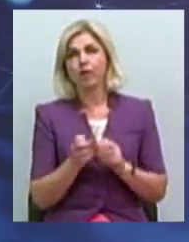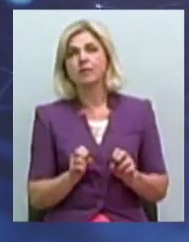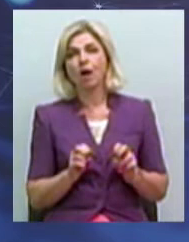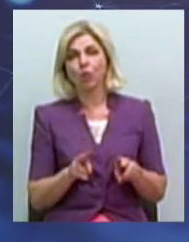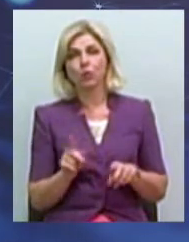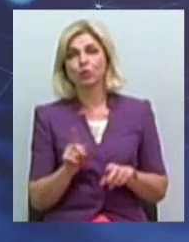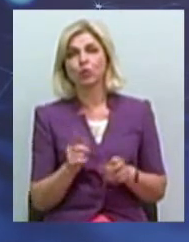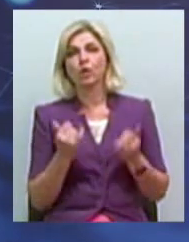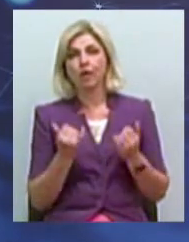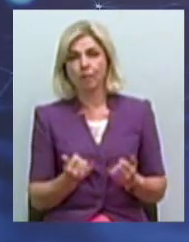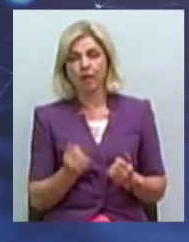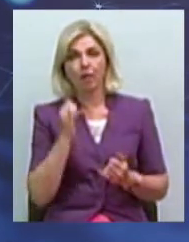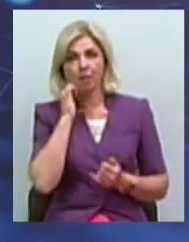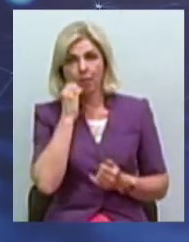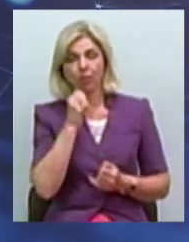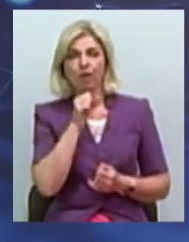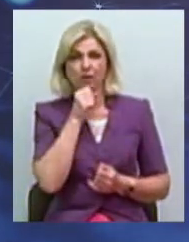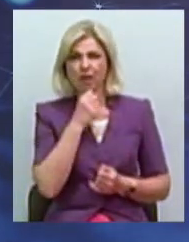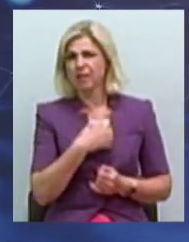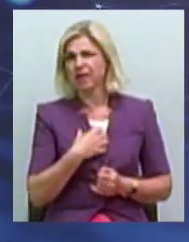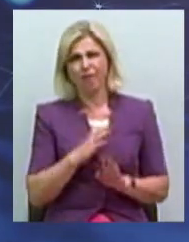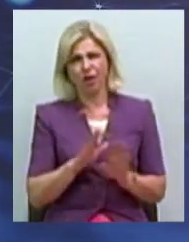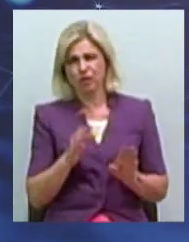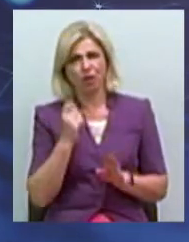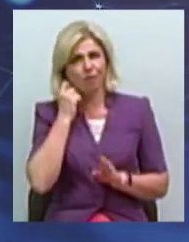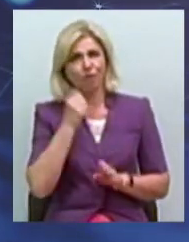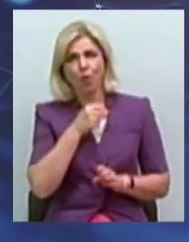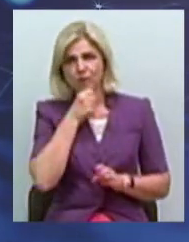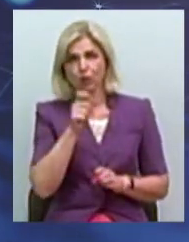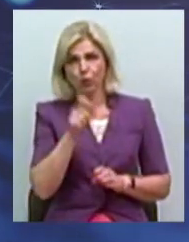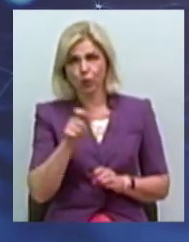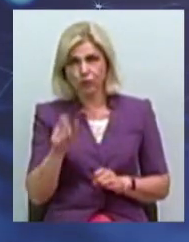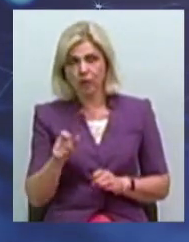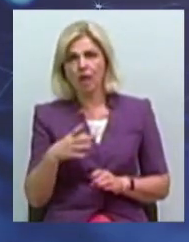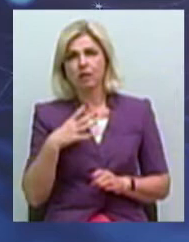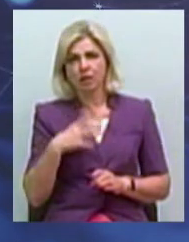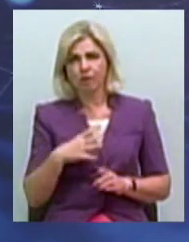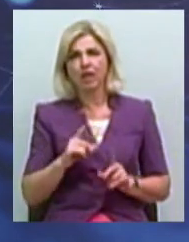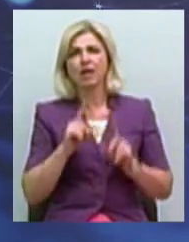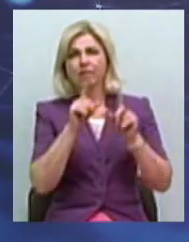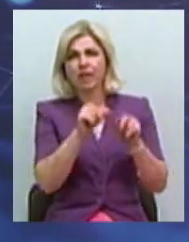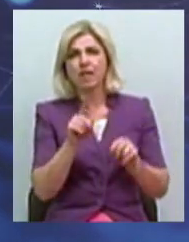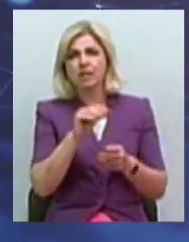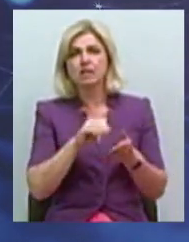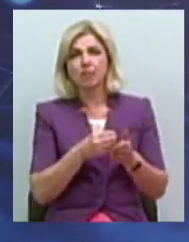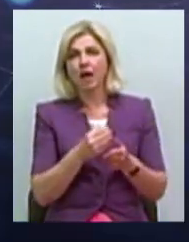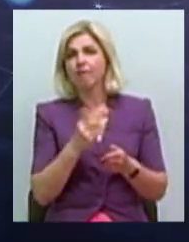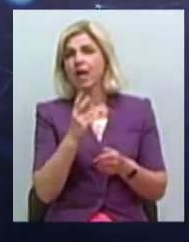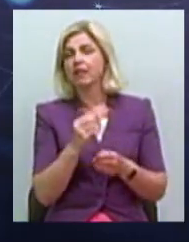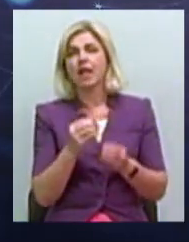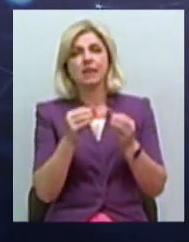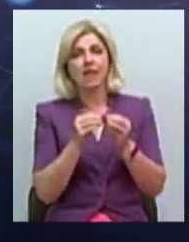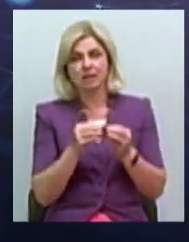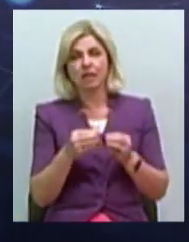що тепер бабусі, дідусь, ну, неважливо, якого віку людині, доведеться їздити за якимись довідками не за 10 кілометрів до